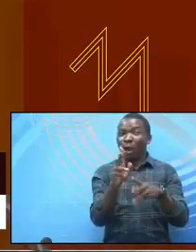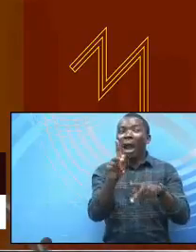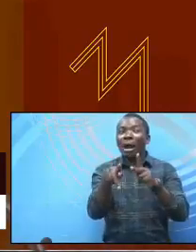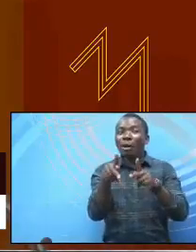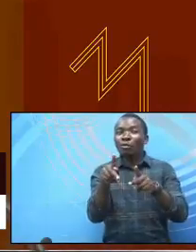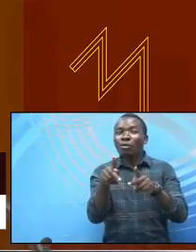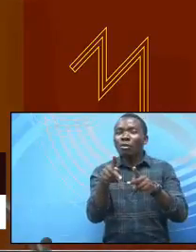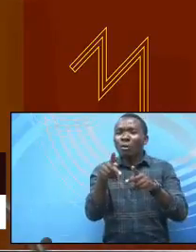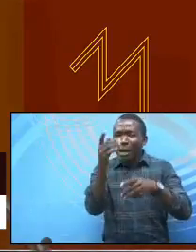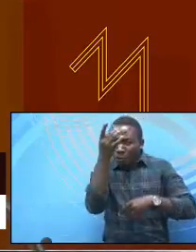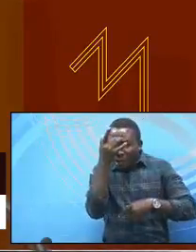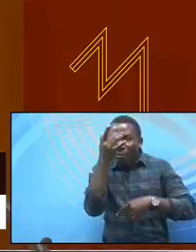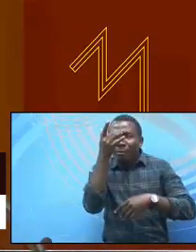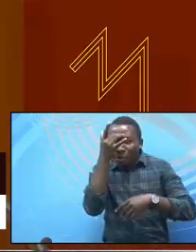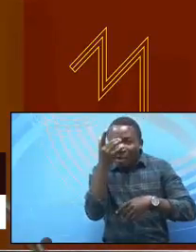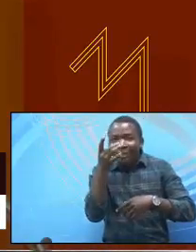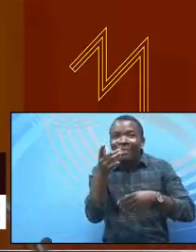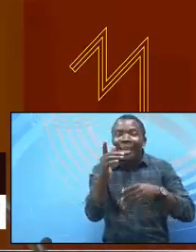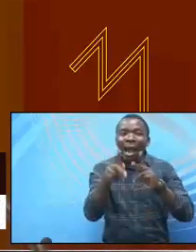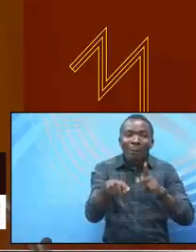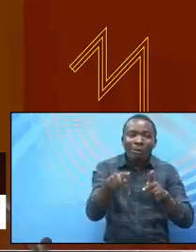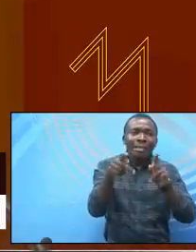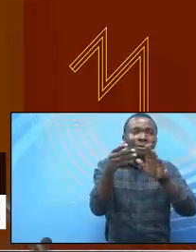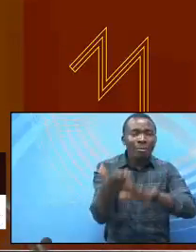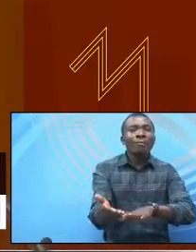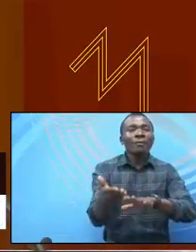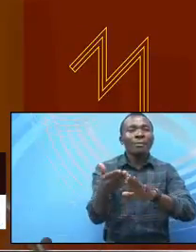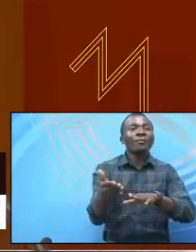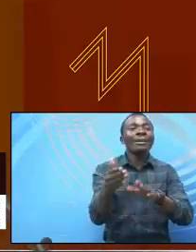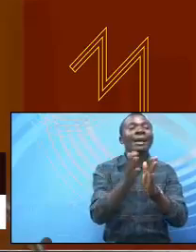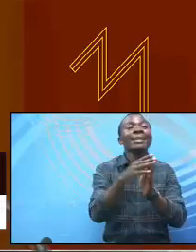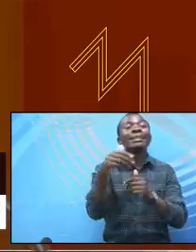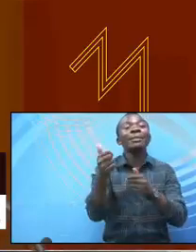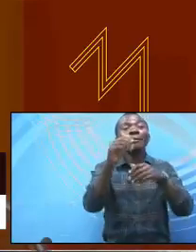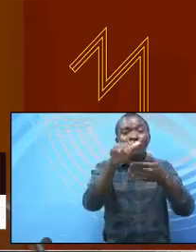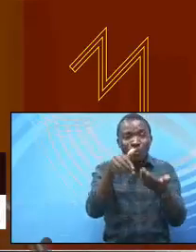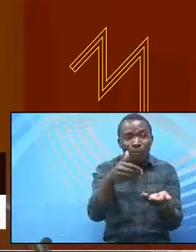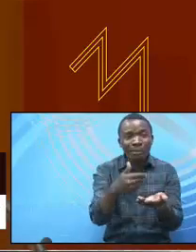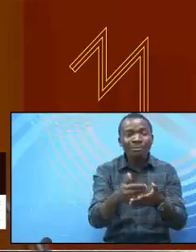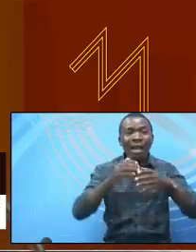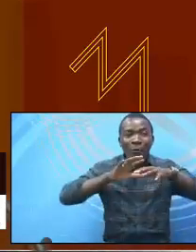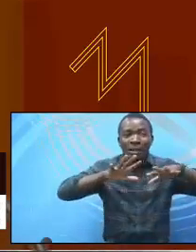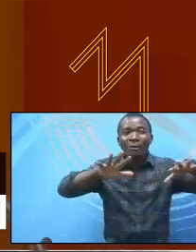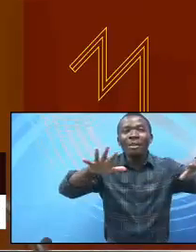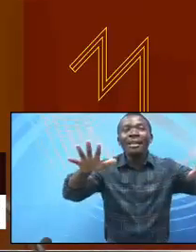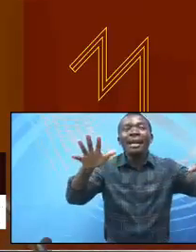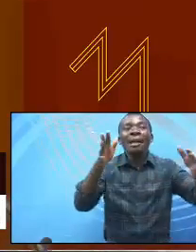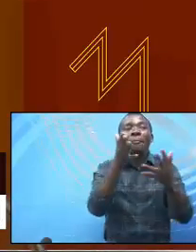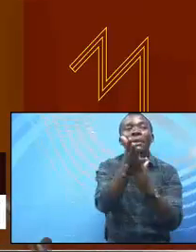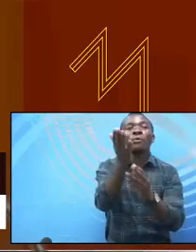bagiye bafatwa nacyo abo cyagiye gihitana ndetse n'ibindi byagiye bikwirakwira binyuze mu